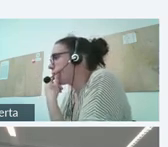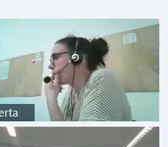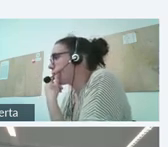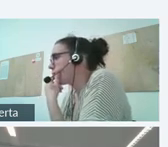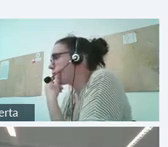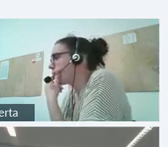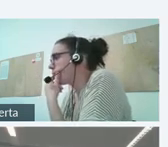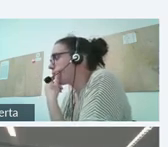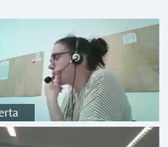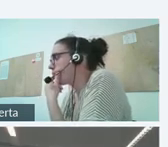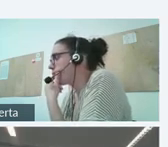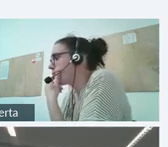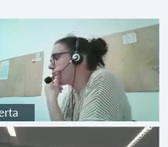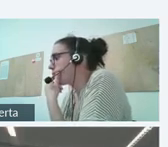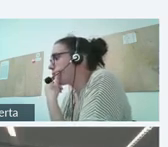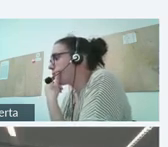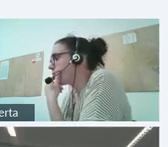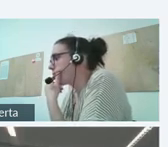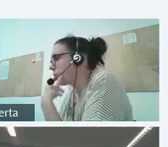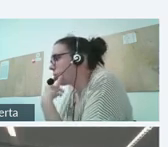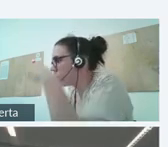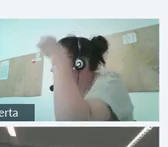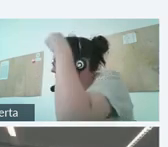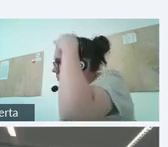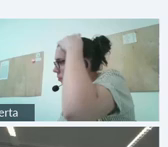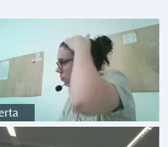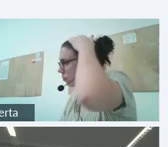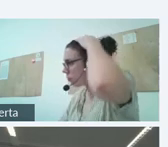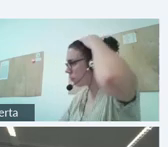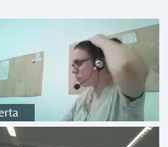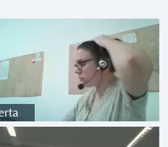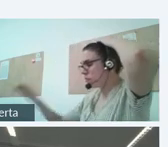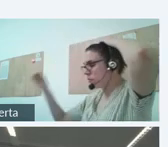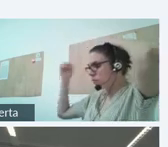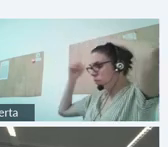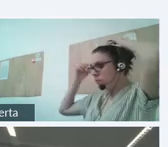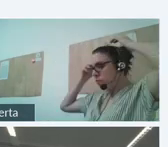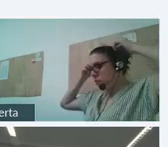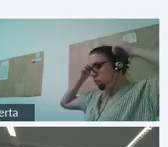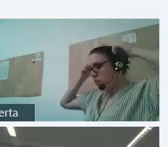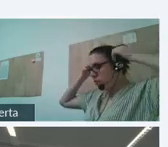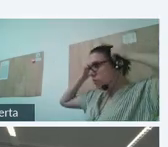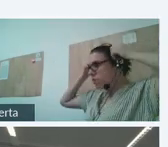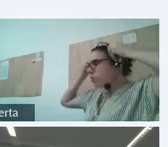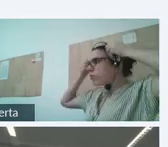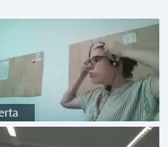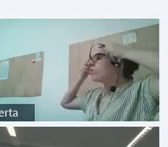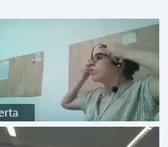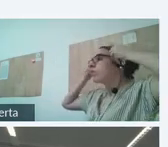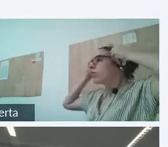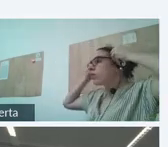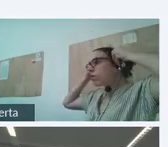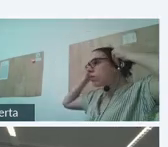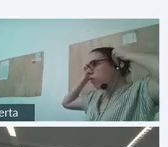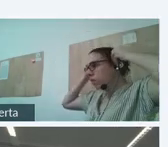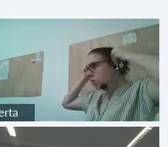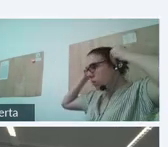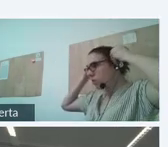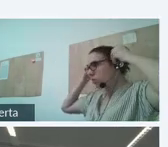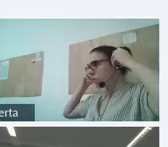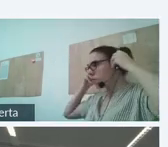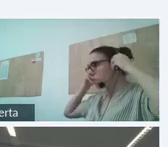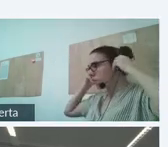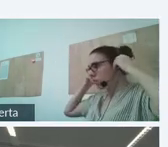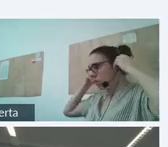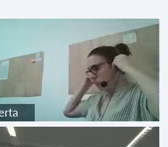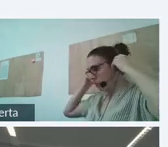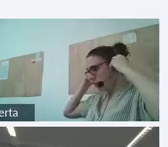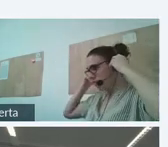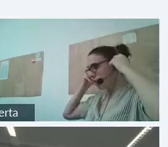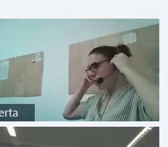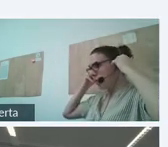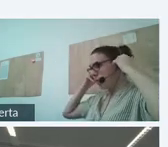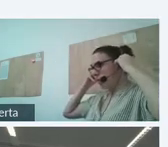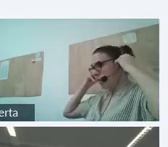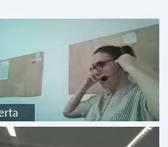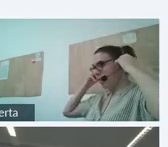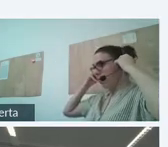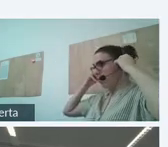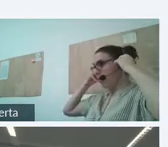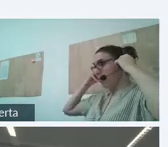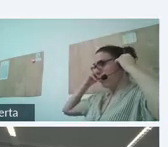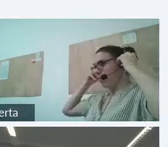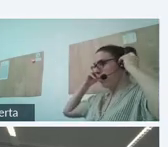potenza computazionale, abbiamo dati in quantità tali che l'intelligenza artificiale inizia a produrre